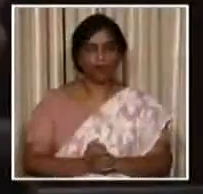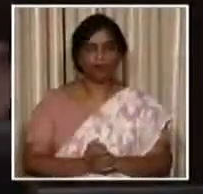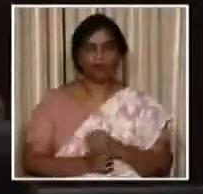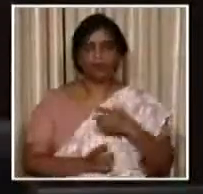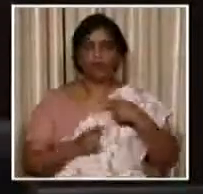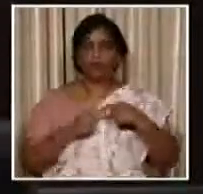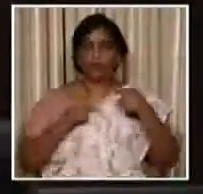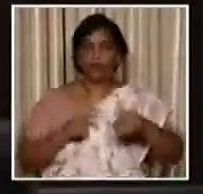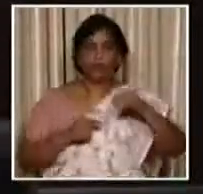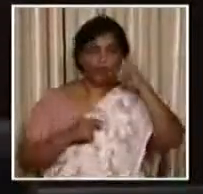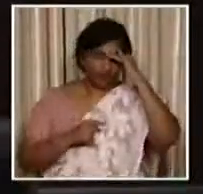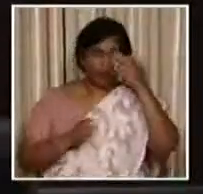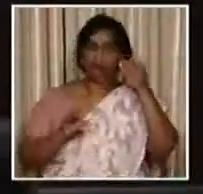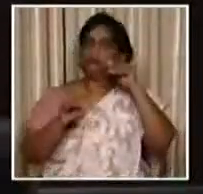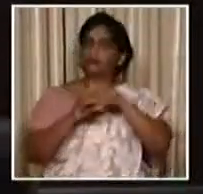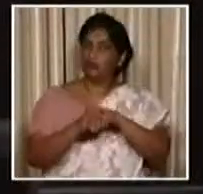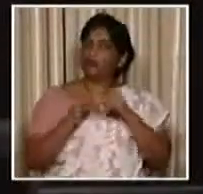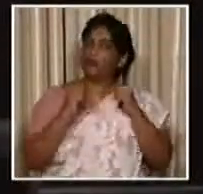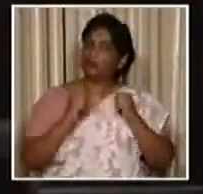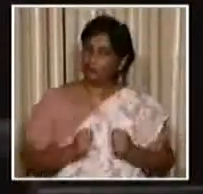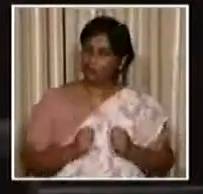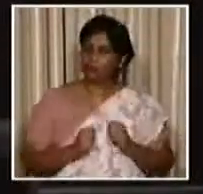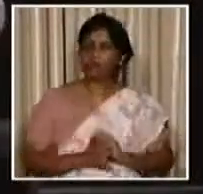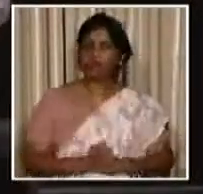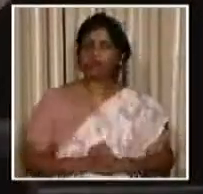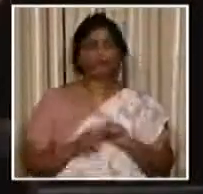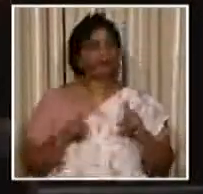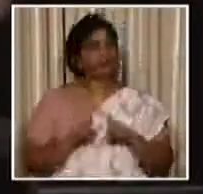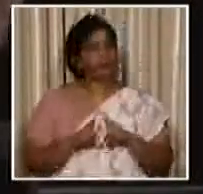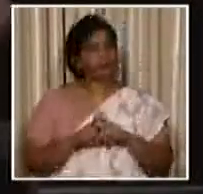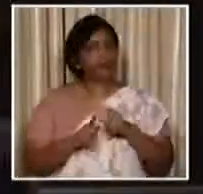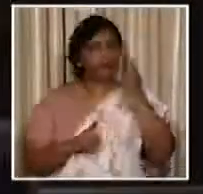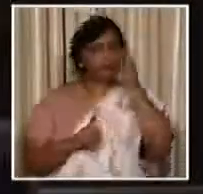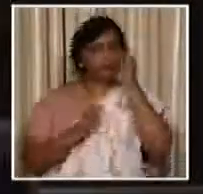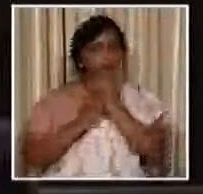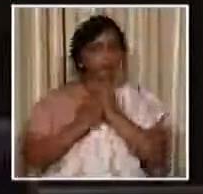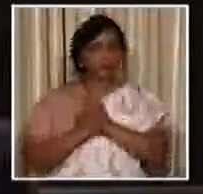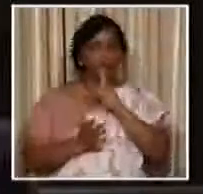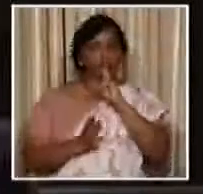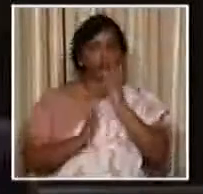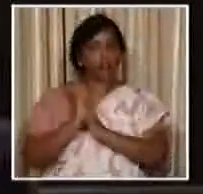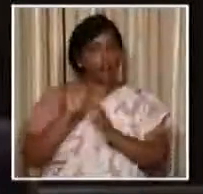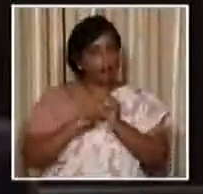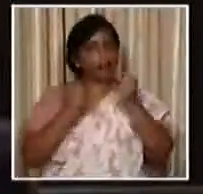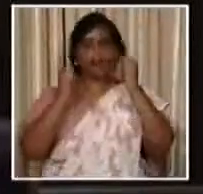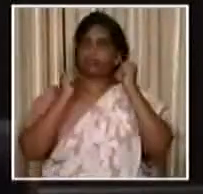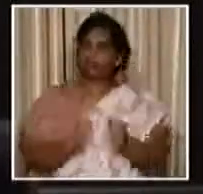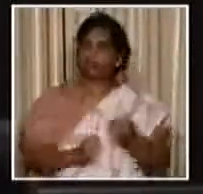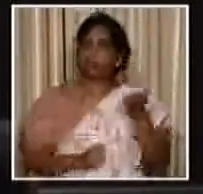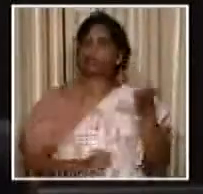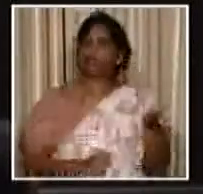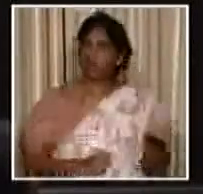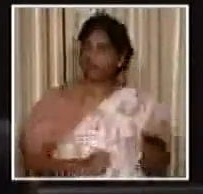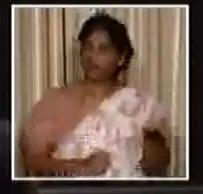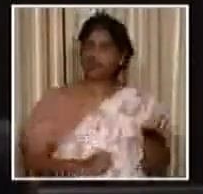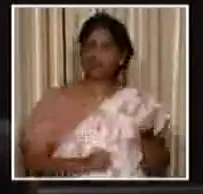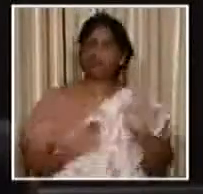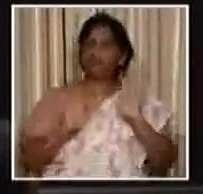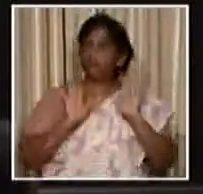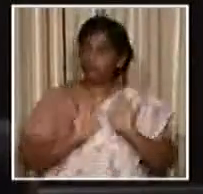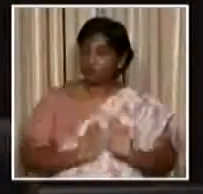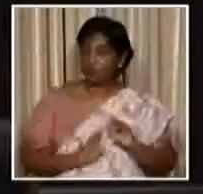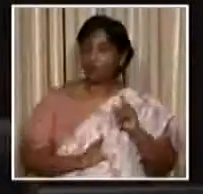දැක විපක්ෂ නායකතුමත් වාඩි වෙලා ඉන්න ඒ වගේම යෝජනාව ඉදිරිපත් කරපු මන්ත්‍රීතුමත් වාඩි වෙලා ඉන්න